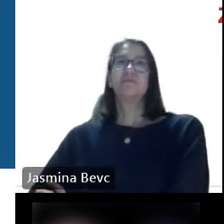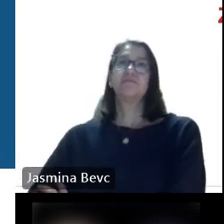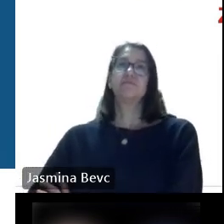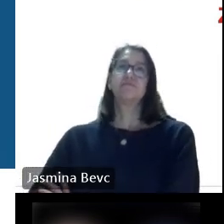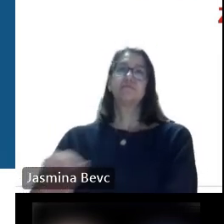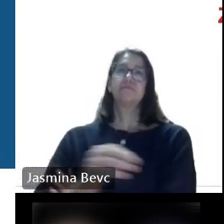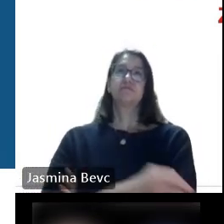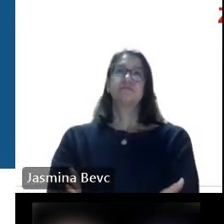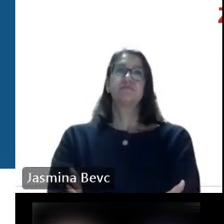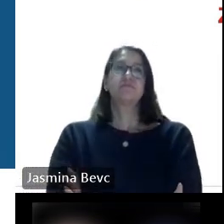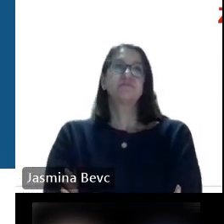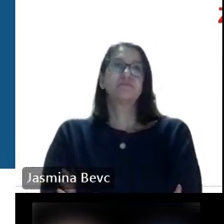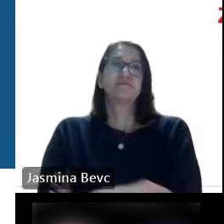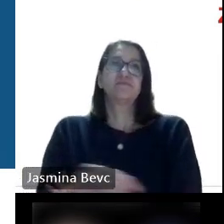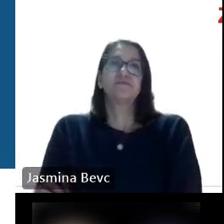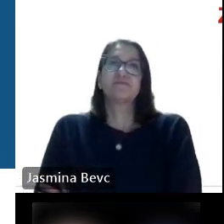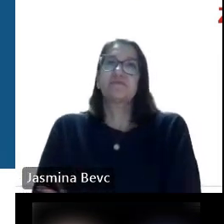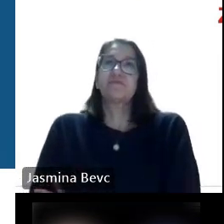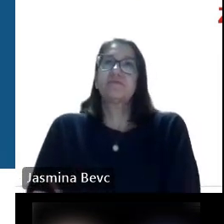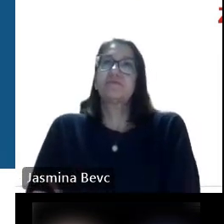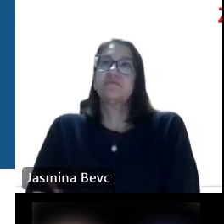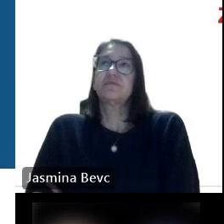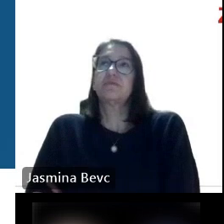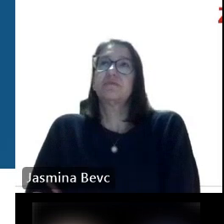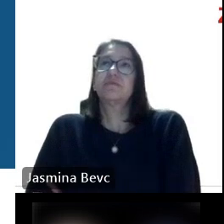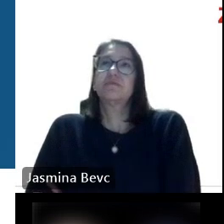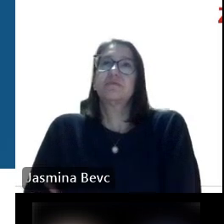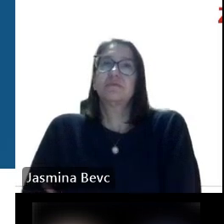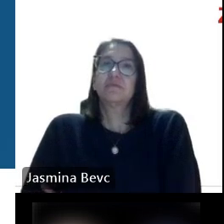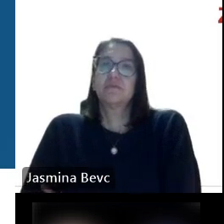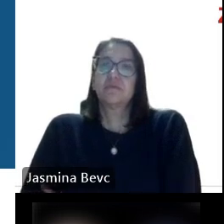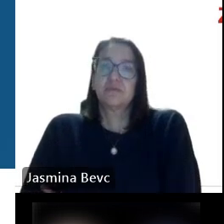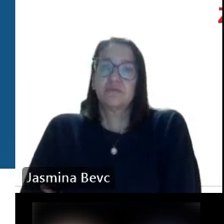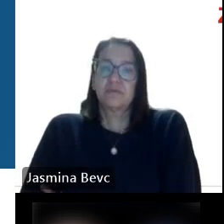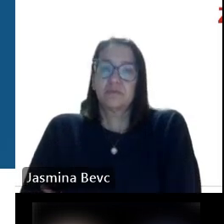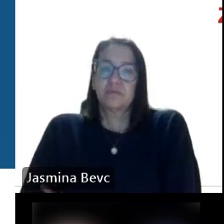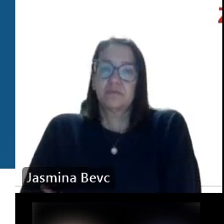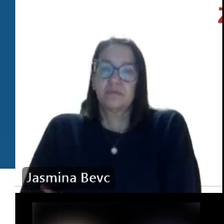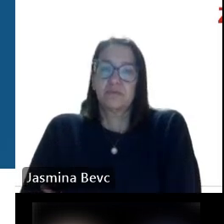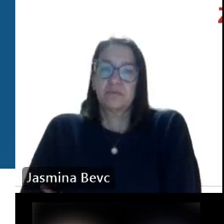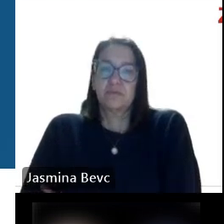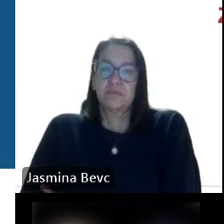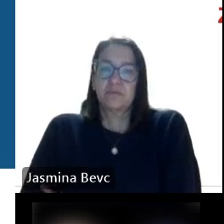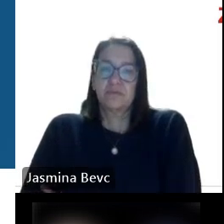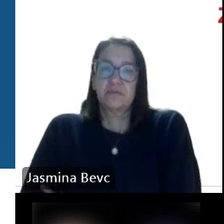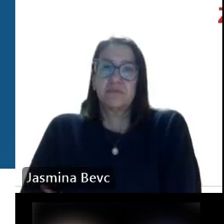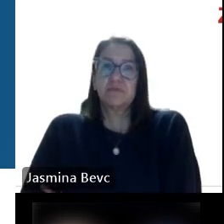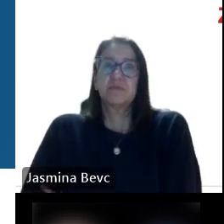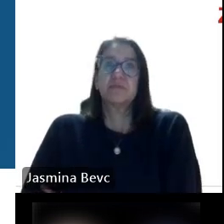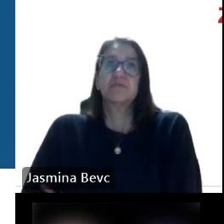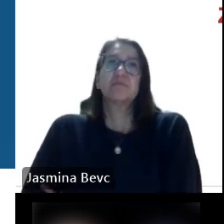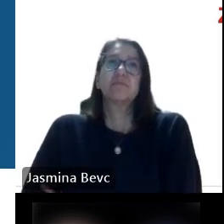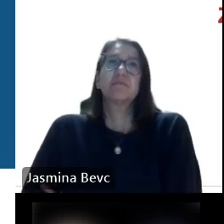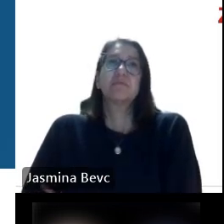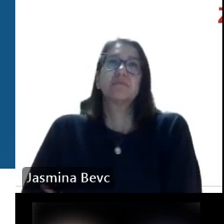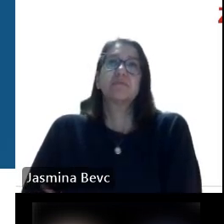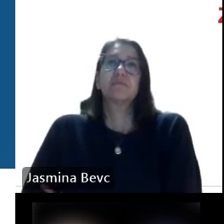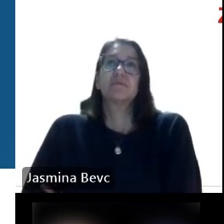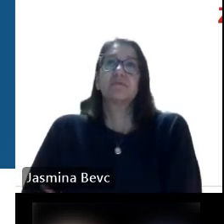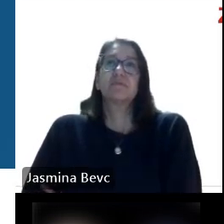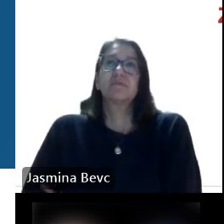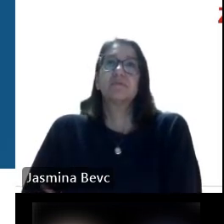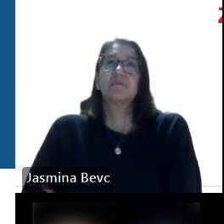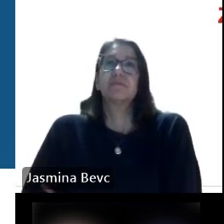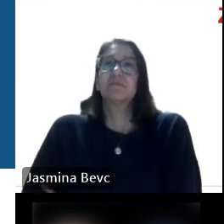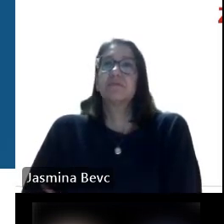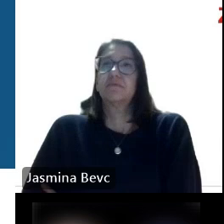in pri veliki relativni vlažnosti, pomeni v času deževja, sneženja in tako dalje.